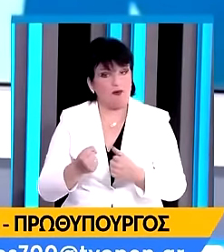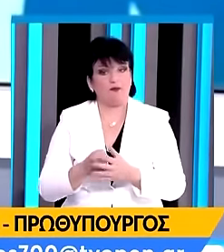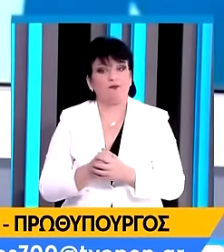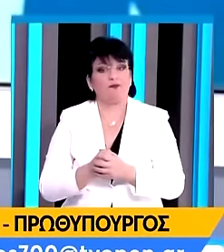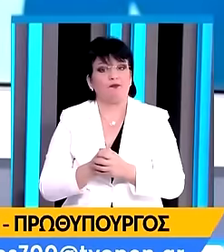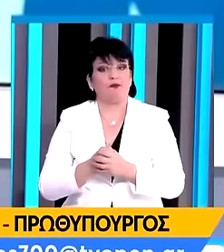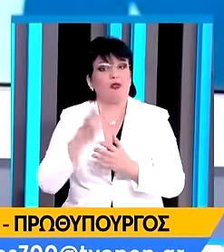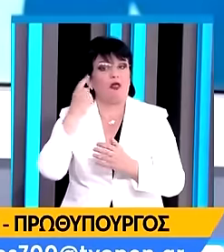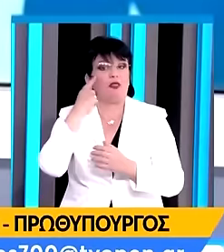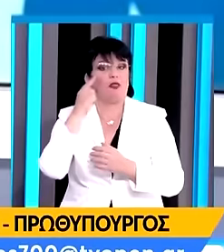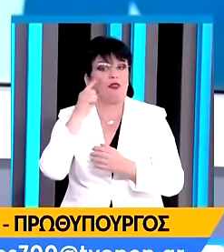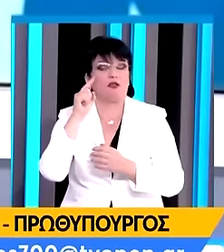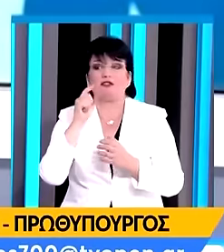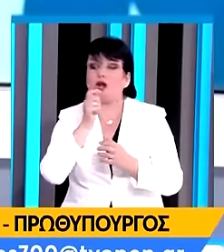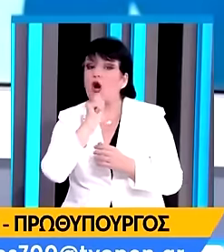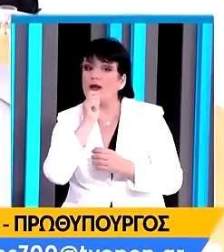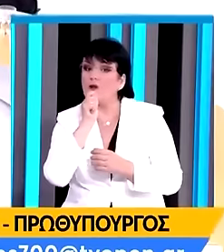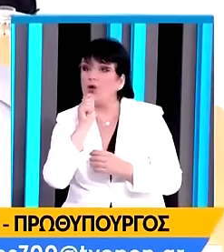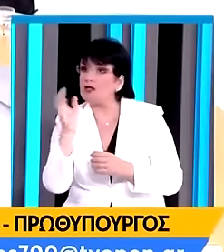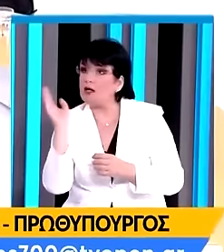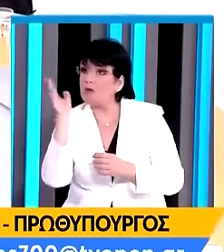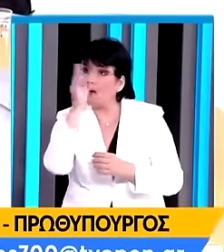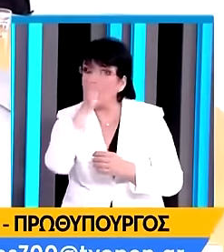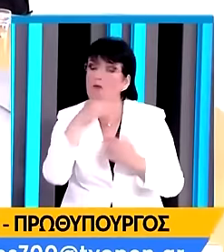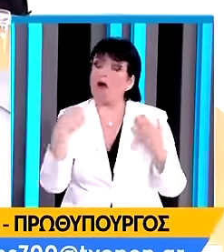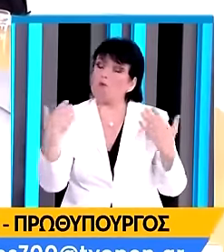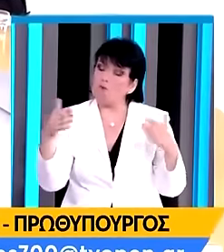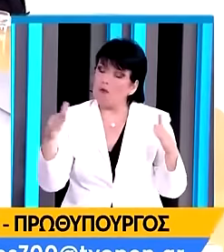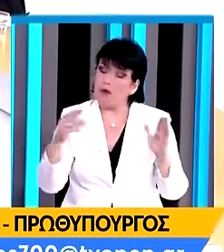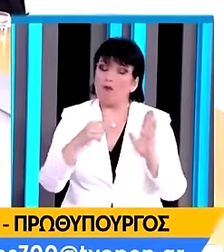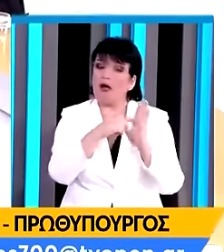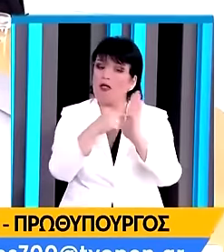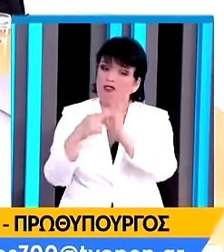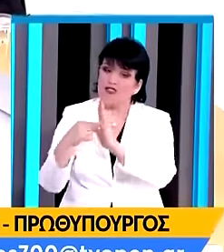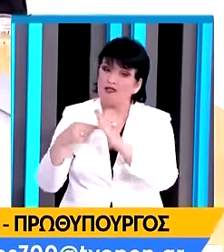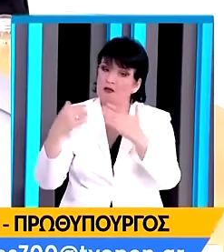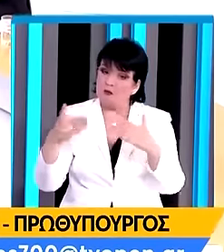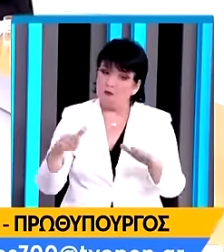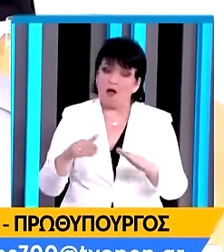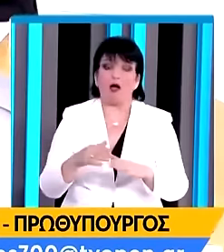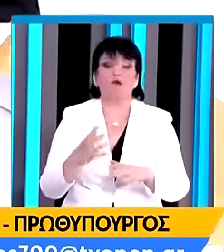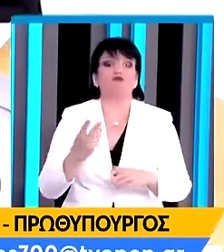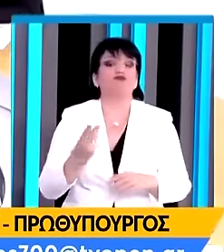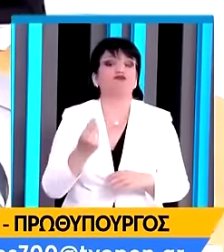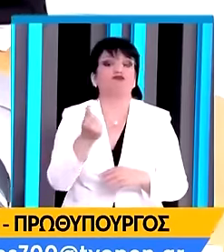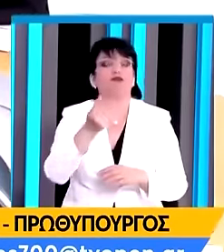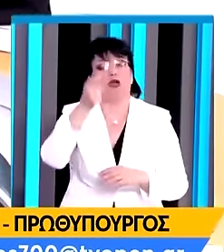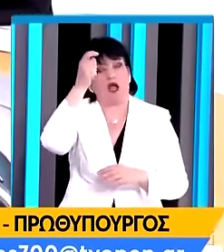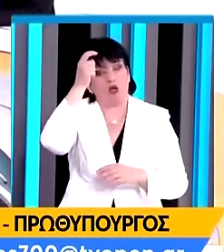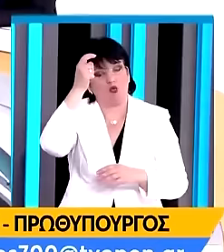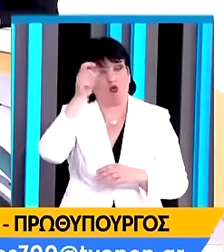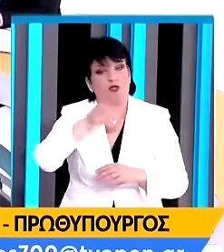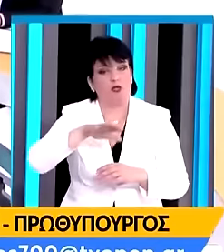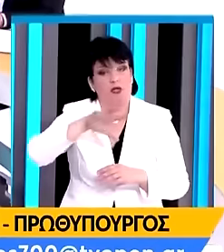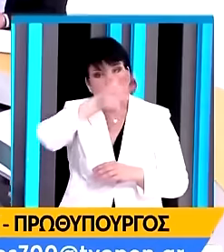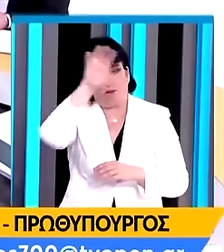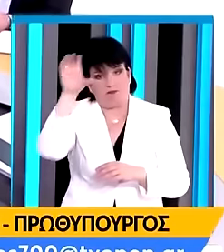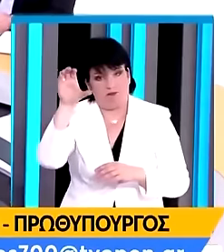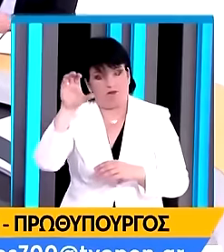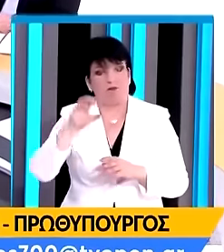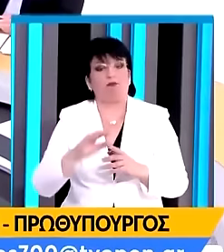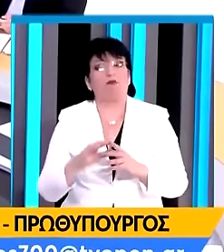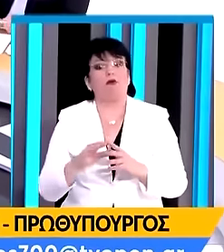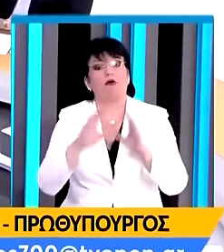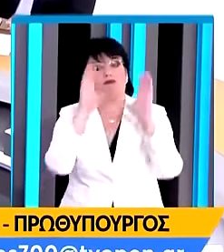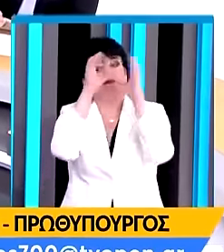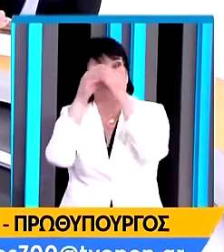ξέρω αν έχετε κάνει κάποιο ρεπορτάζ. Θα δείτε την ικανοποίηση των νησιωτών μας από τον μεγάλο αριθμό των Τούρκων επισκεπτών. Και έχουμε βάλει επίσης